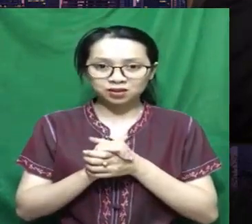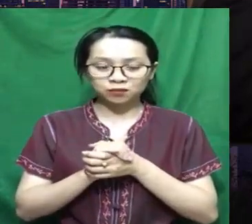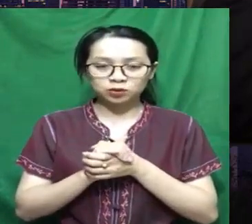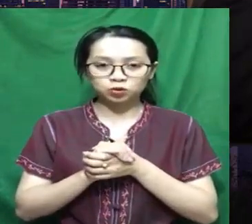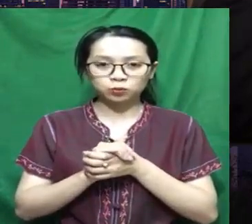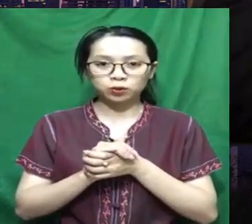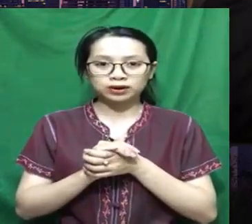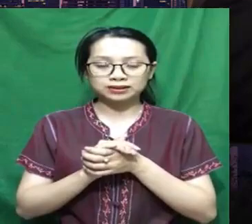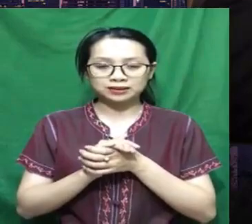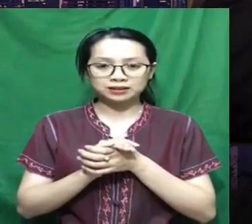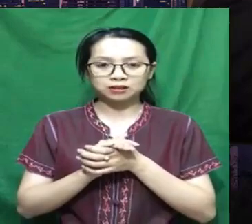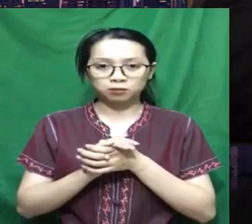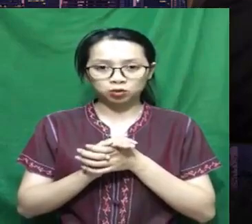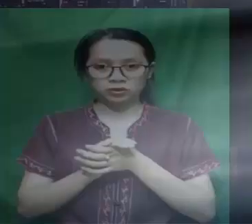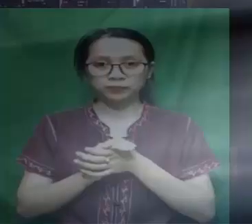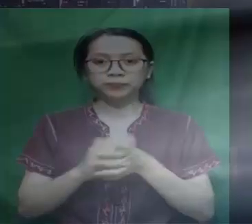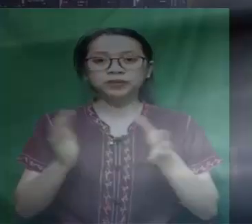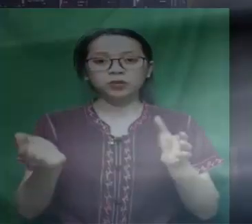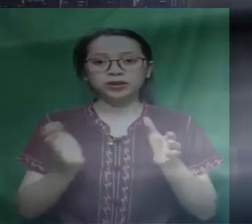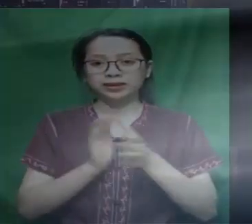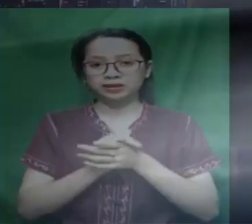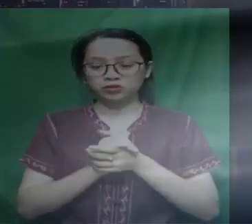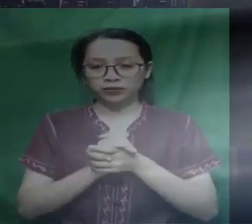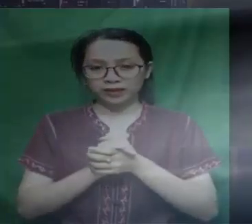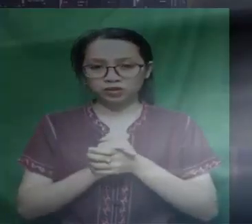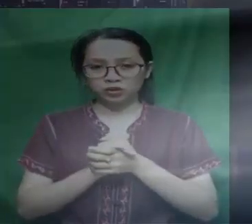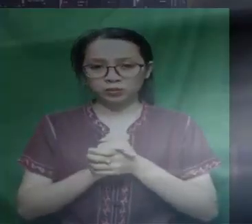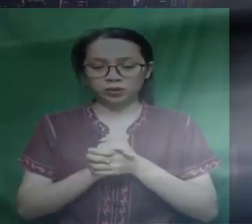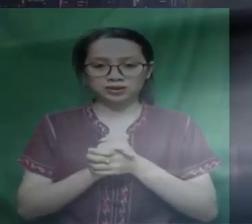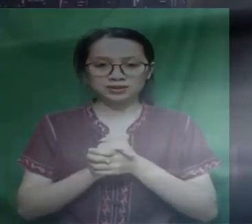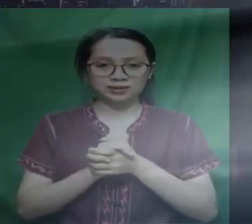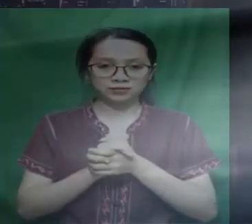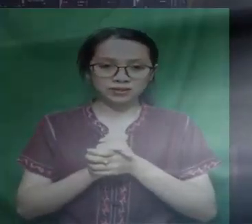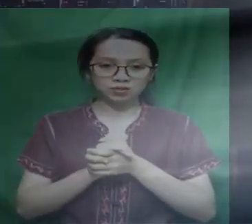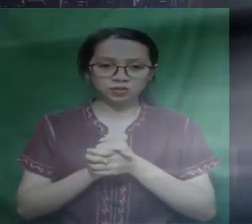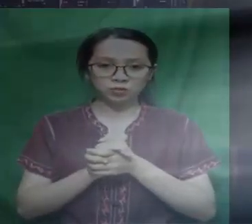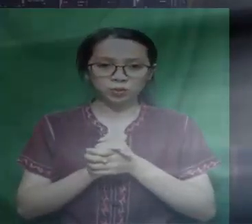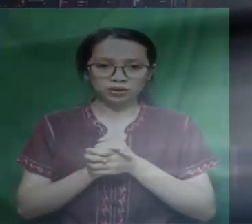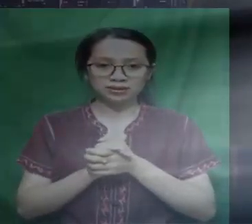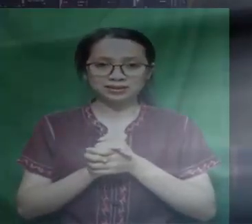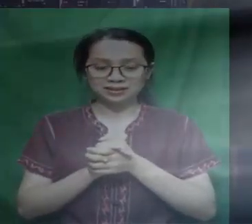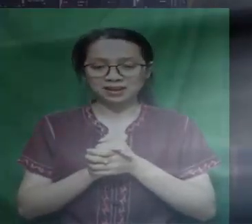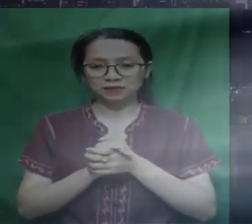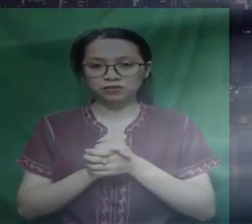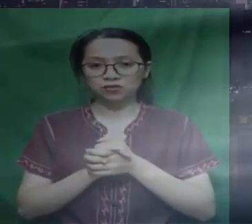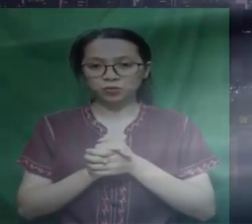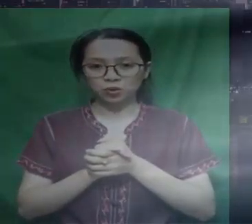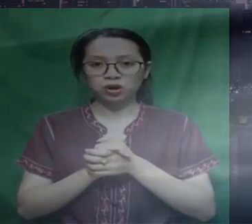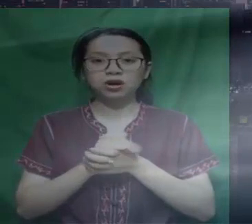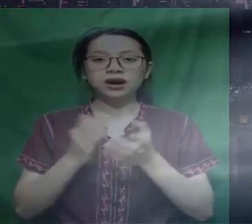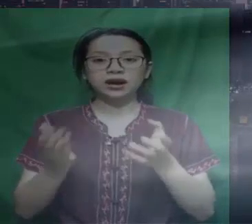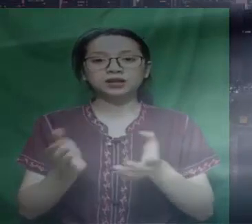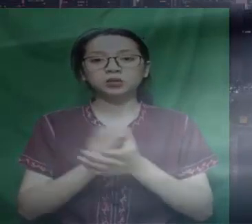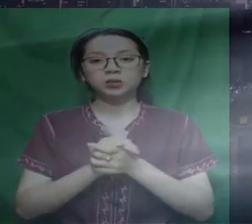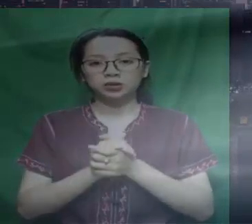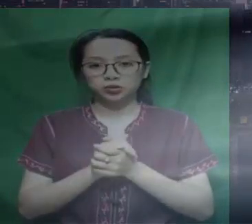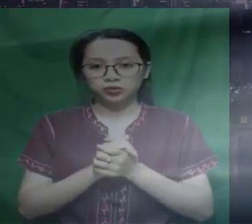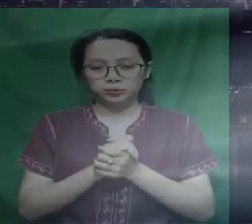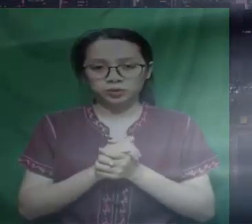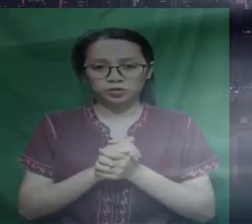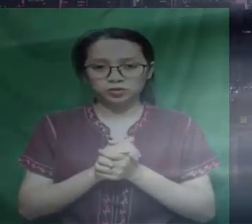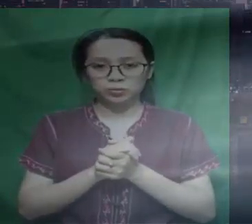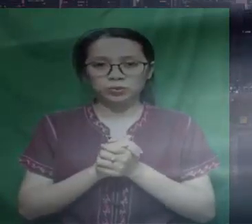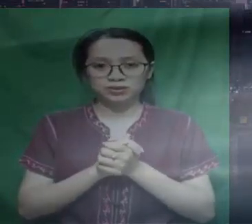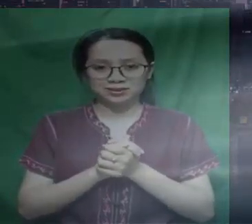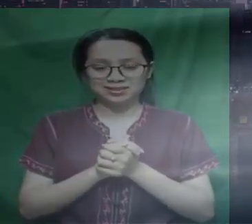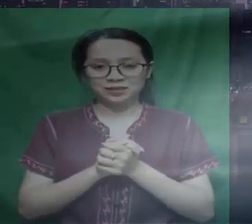Victoria. Ben a la réputation d'être une racaille, donc Billy s'y opposera immédiatement. Il va essayer de comprendre ce qui se passe